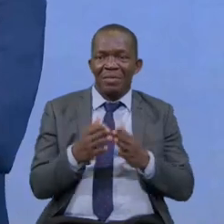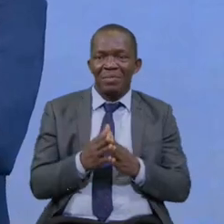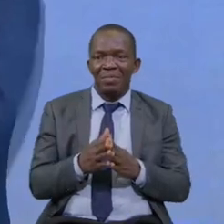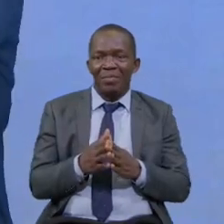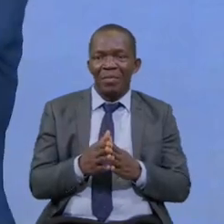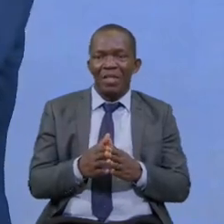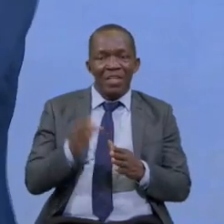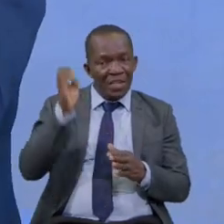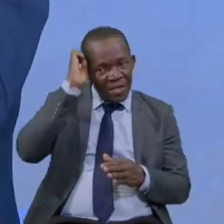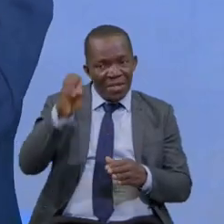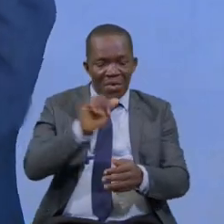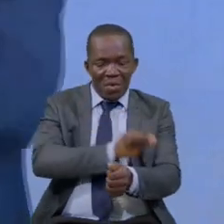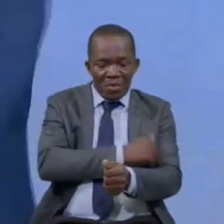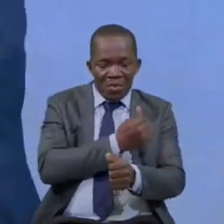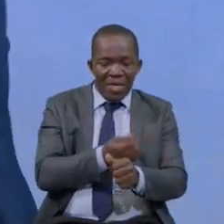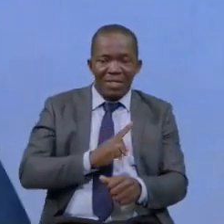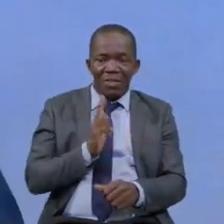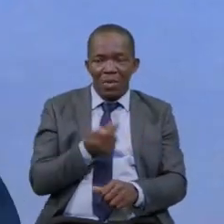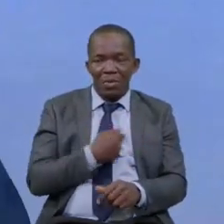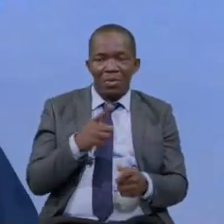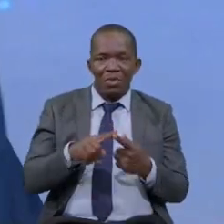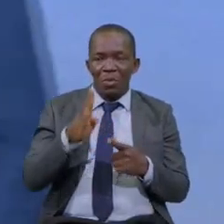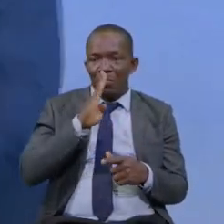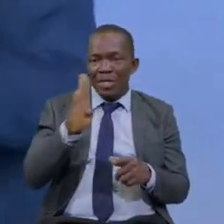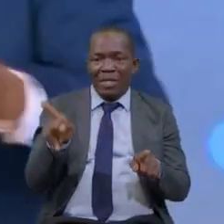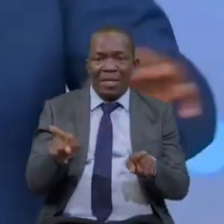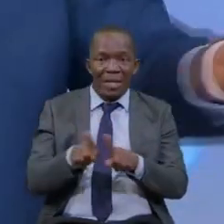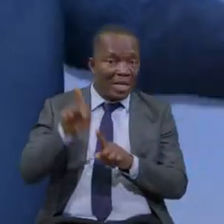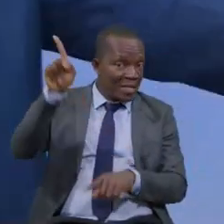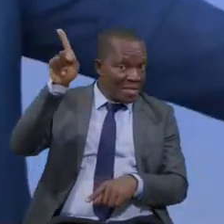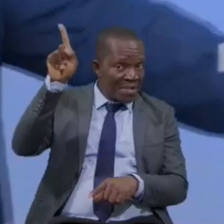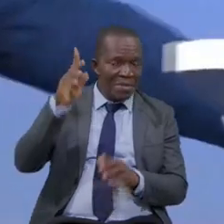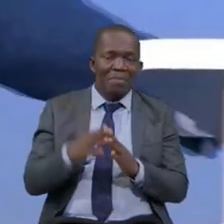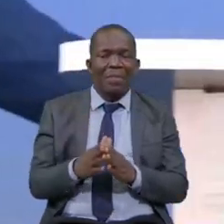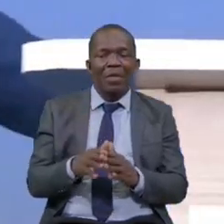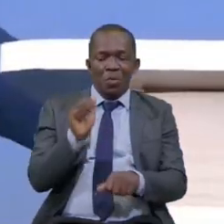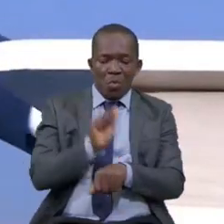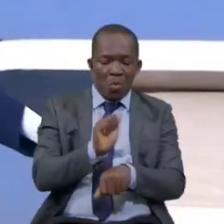faire comme lui. Il nous autorise à marcher comme lui.